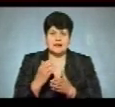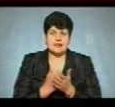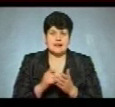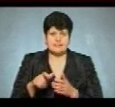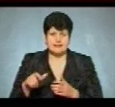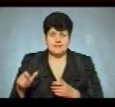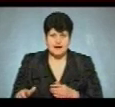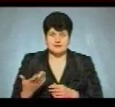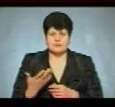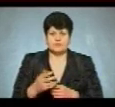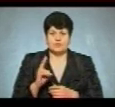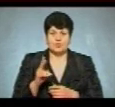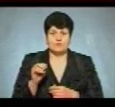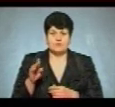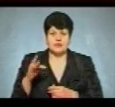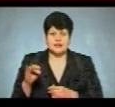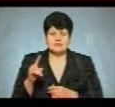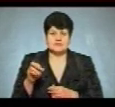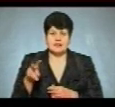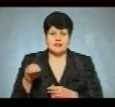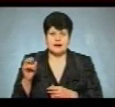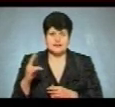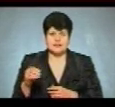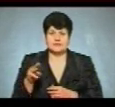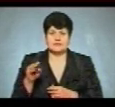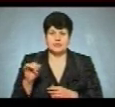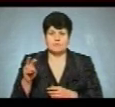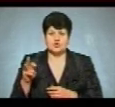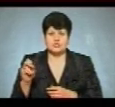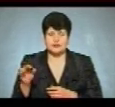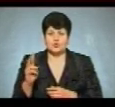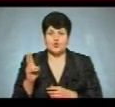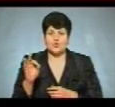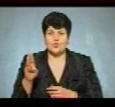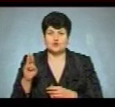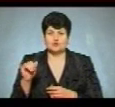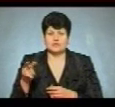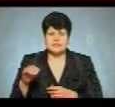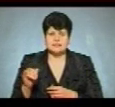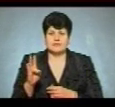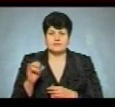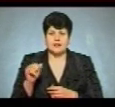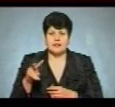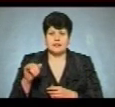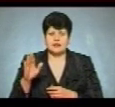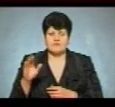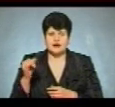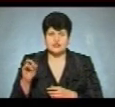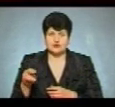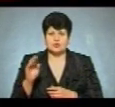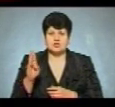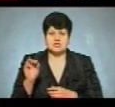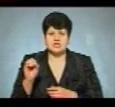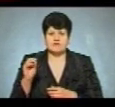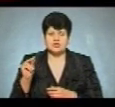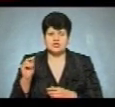України. Віталій Купрій, Володимир Зеленський, Юлія Тимошенко, Руслан Кошулинський, Валентина Левайченко, Анатолій Гриценко, Олександр